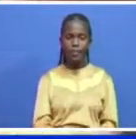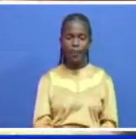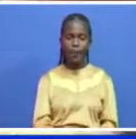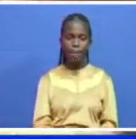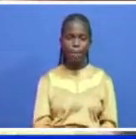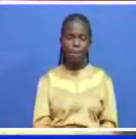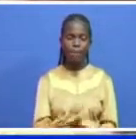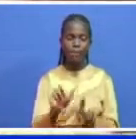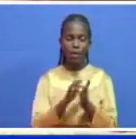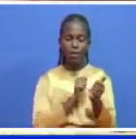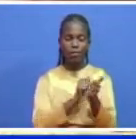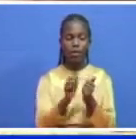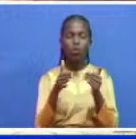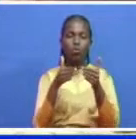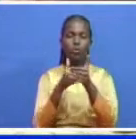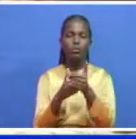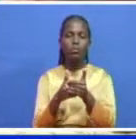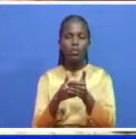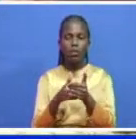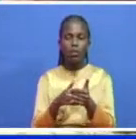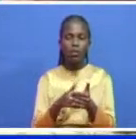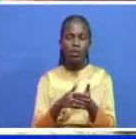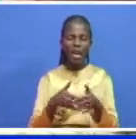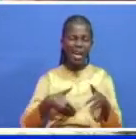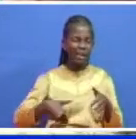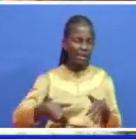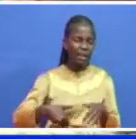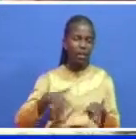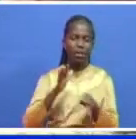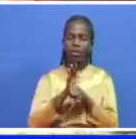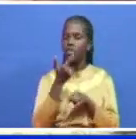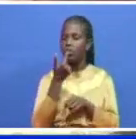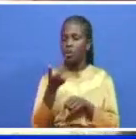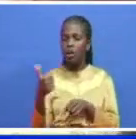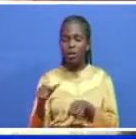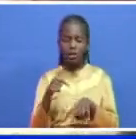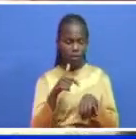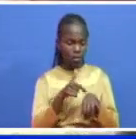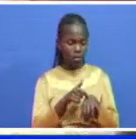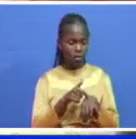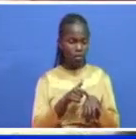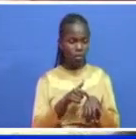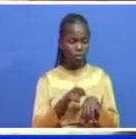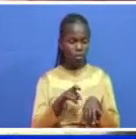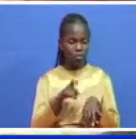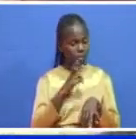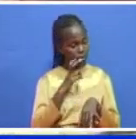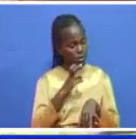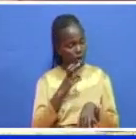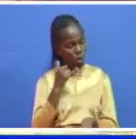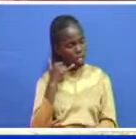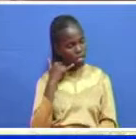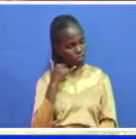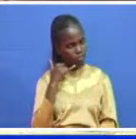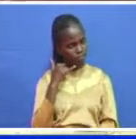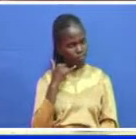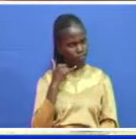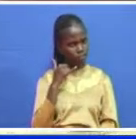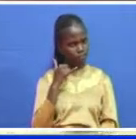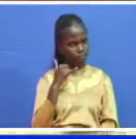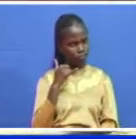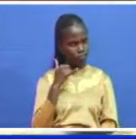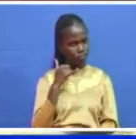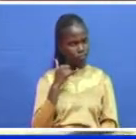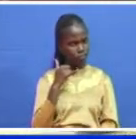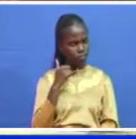na amboso. Nitu idhira na ziwa munu kwa anytime kino wacho na vandu kuna simu get in touch